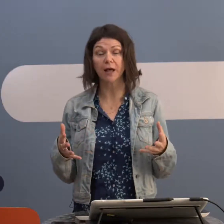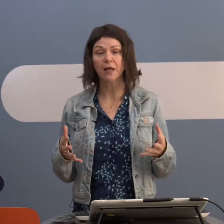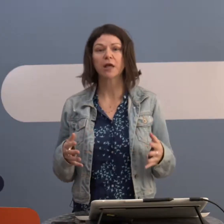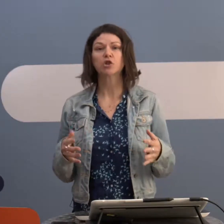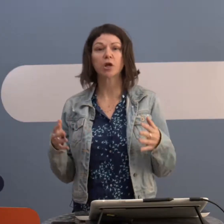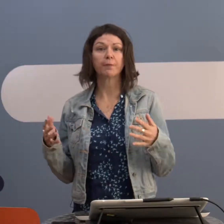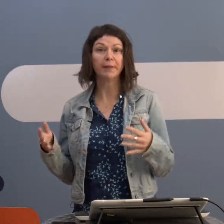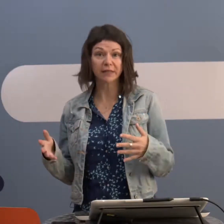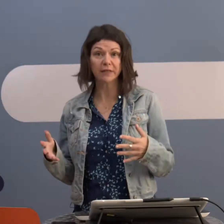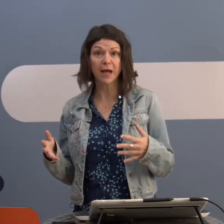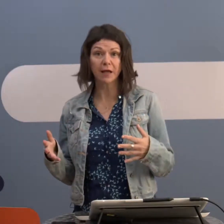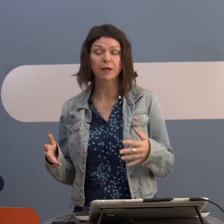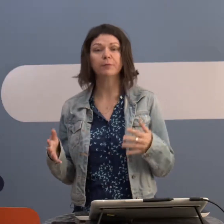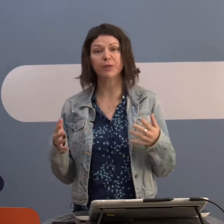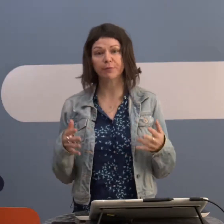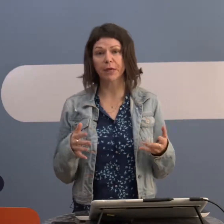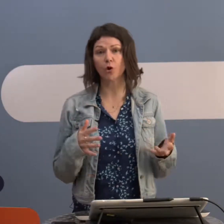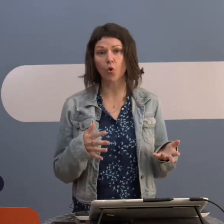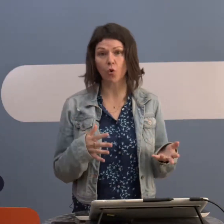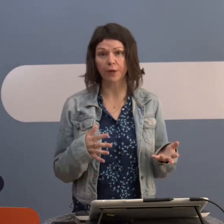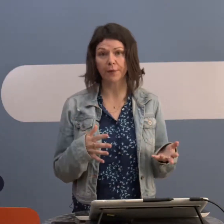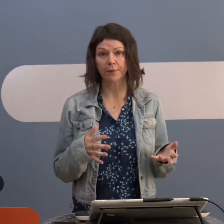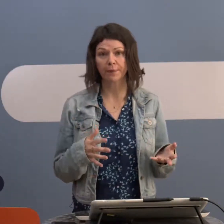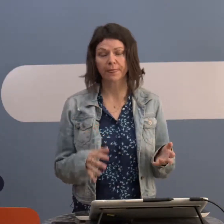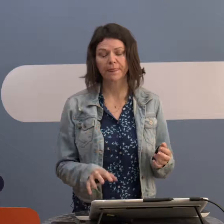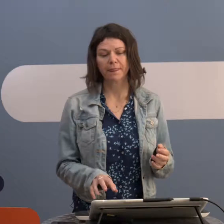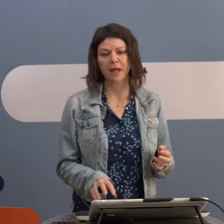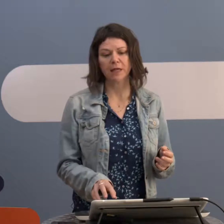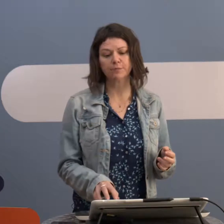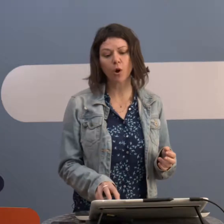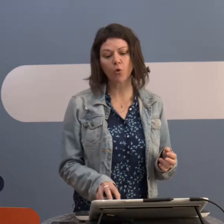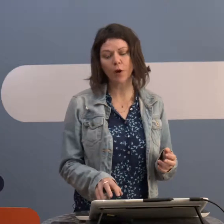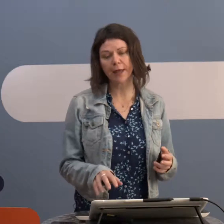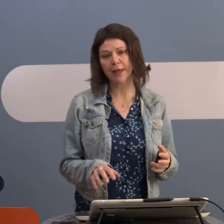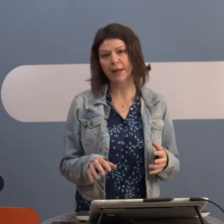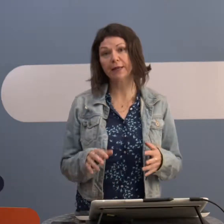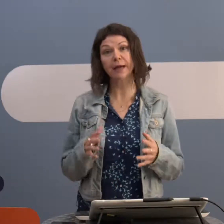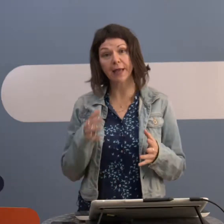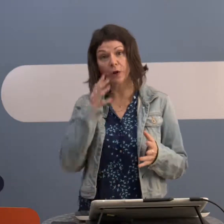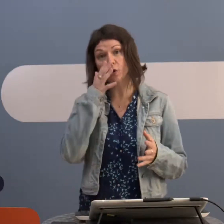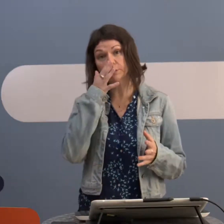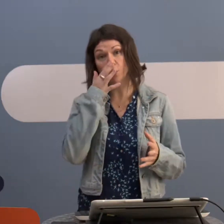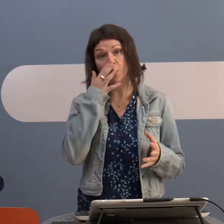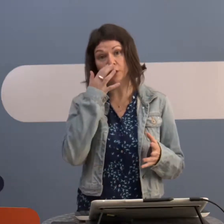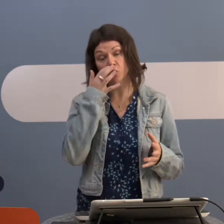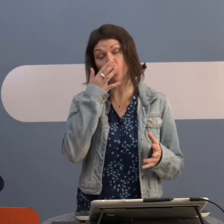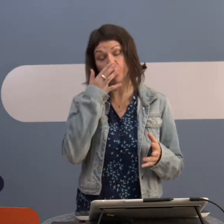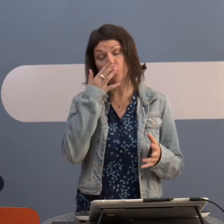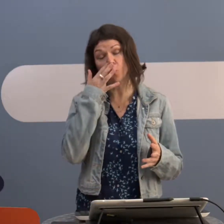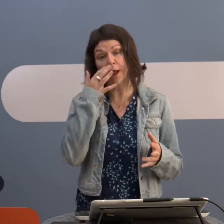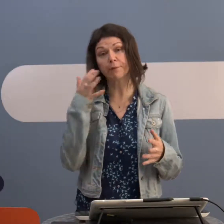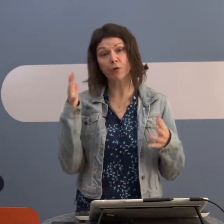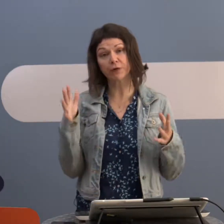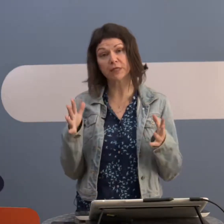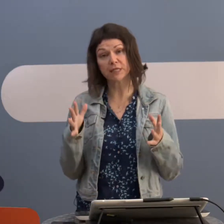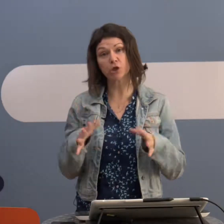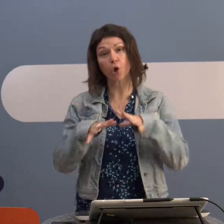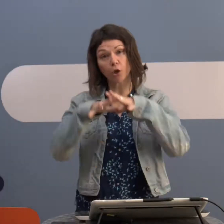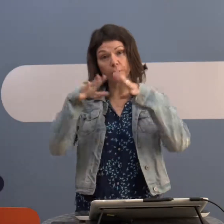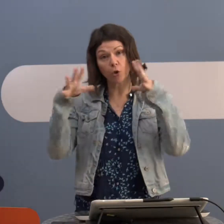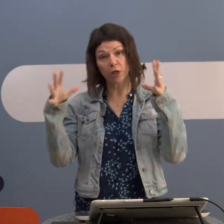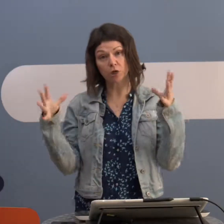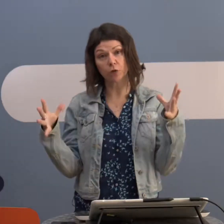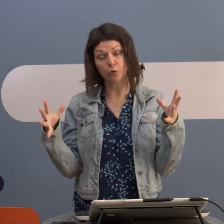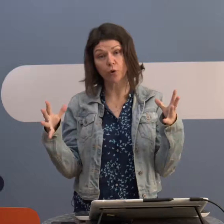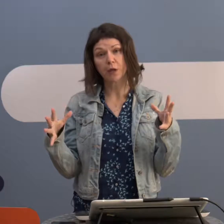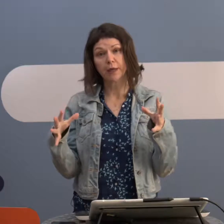הסדרה של מדיה בימי קורונה. אז בואו נראה קודם כל, השיעור מאורגן באופן כזה